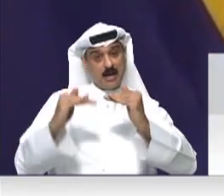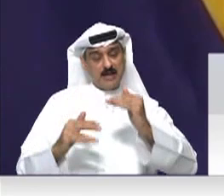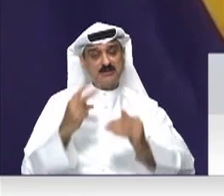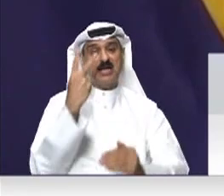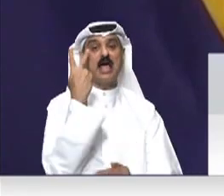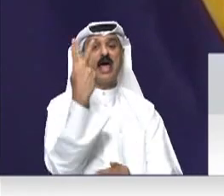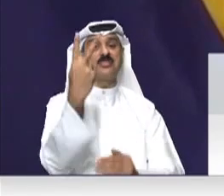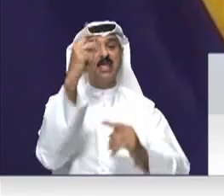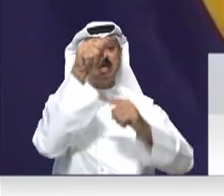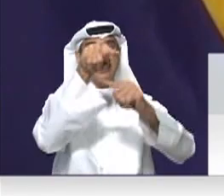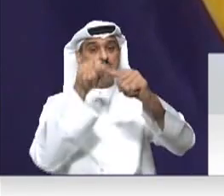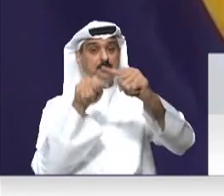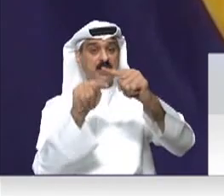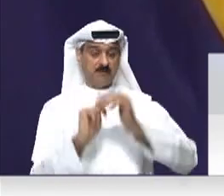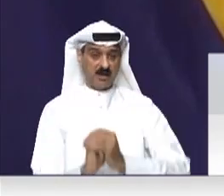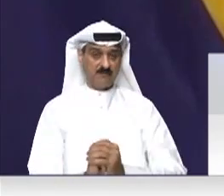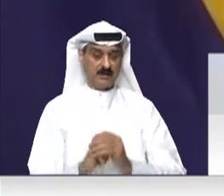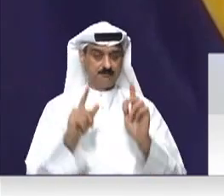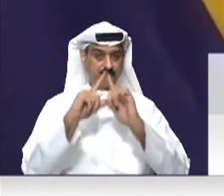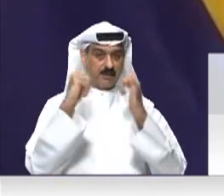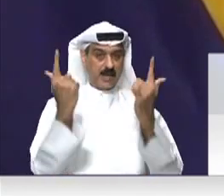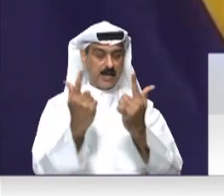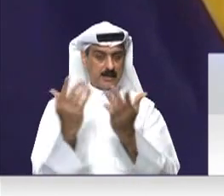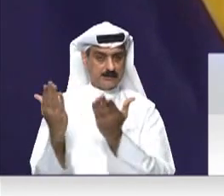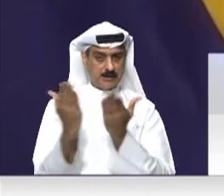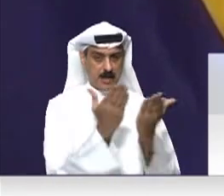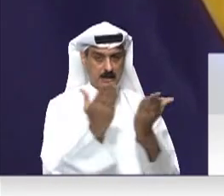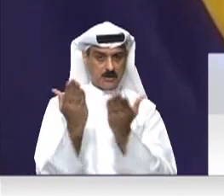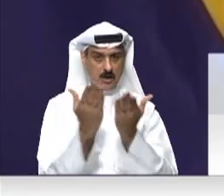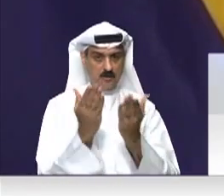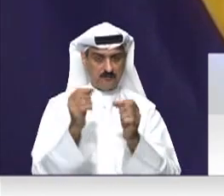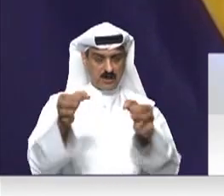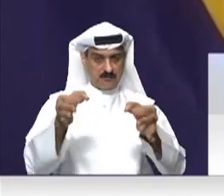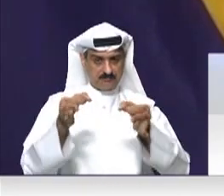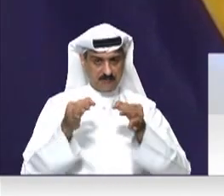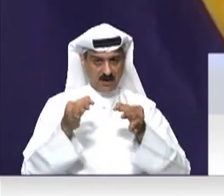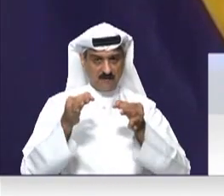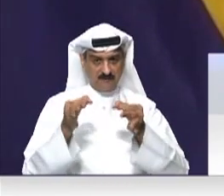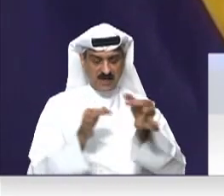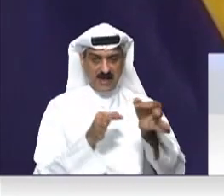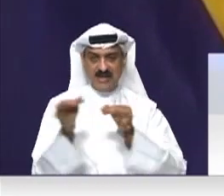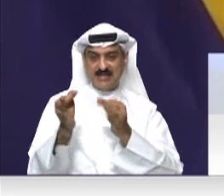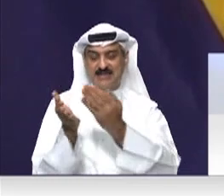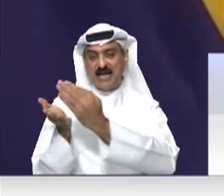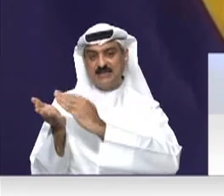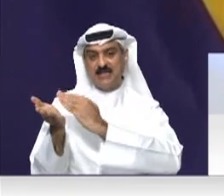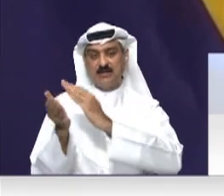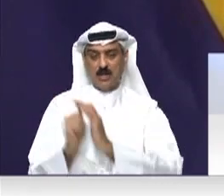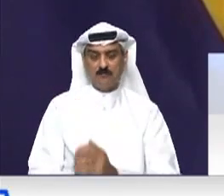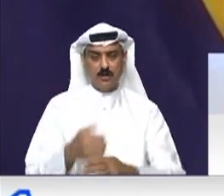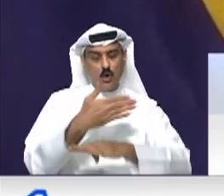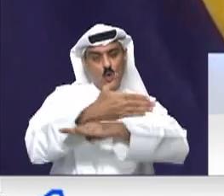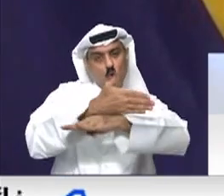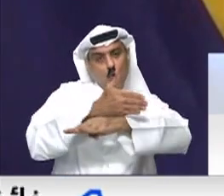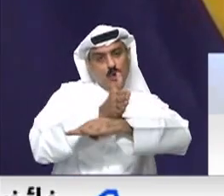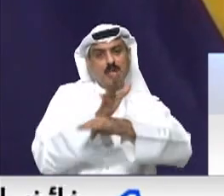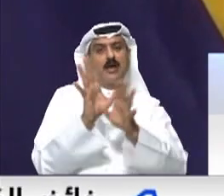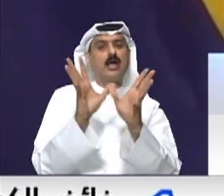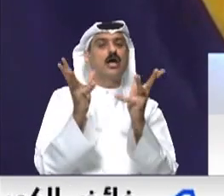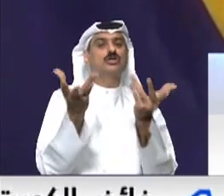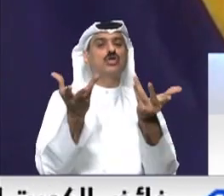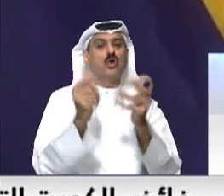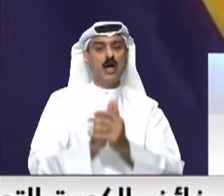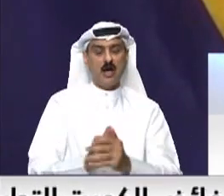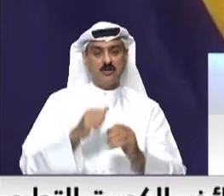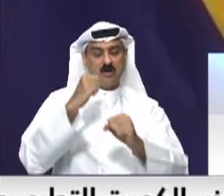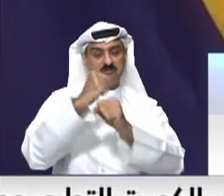بمرور الوقت ستاخذ اللجنه في الاعتبار التجديد التراكمي لسياسه النقديه والتاخيرات التي تؤثر بها على